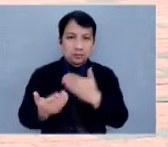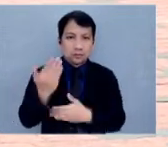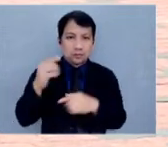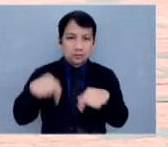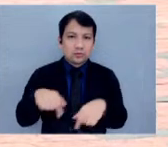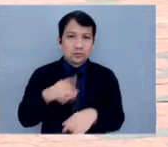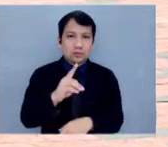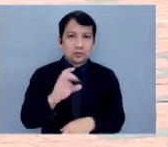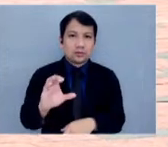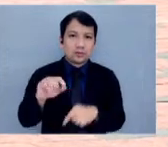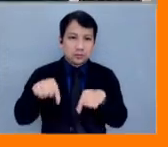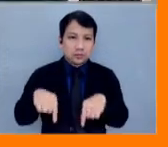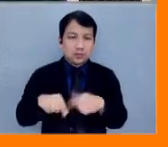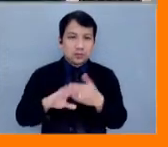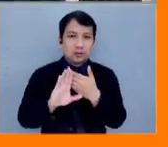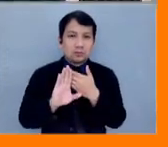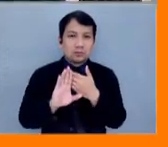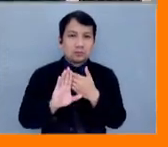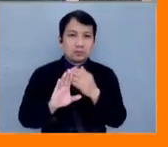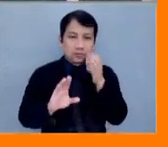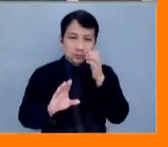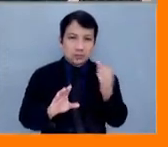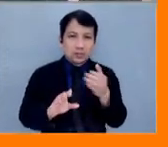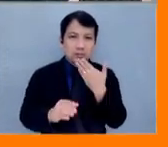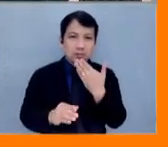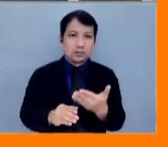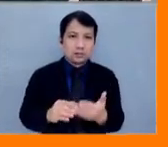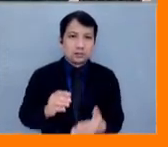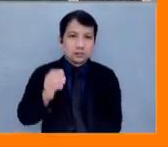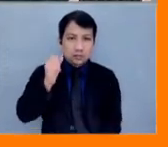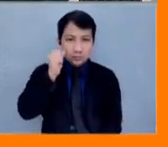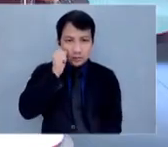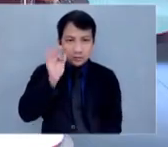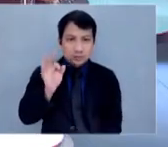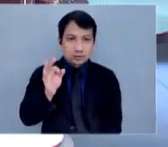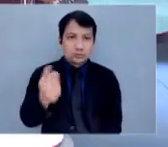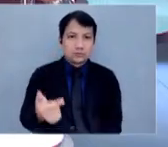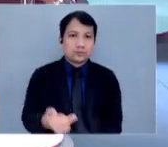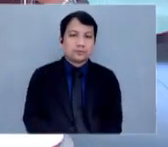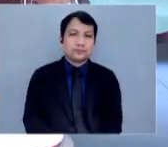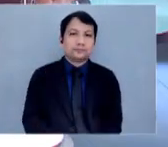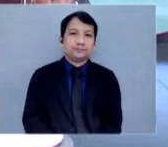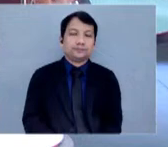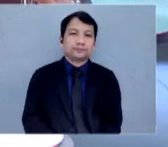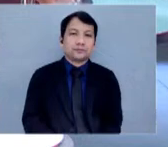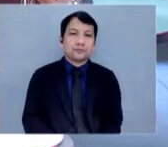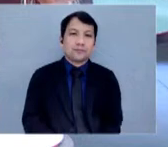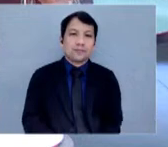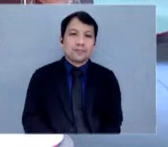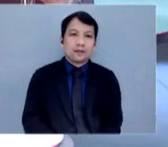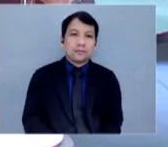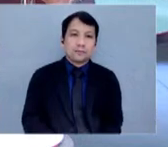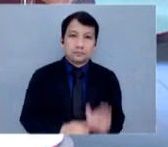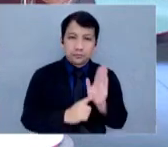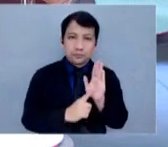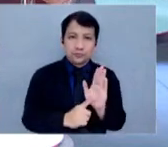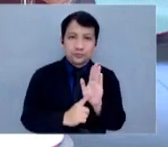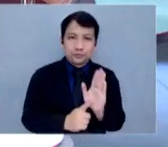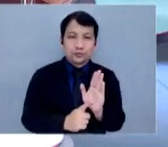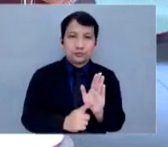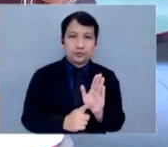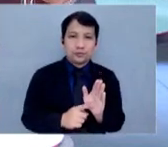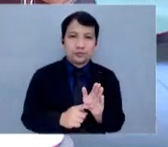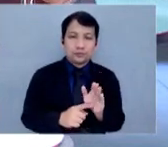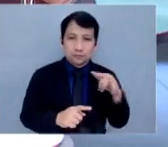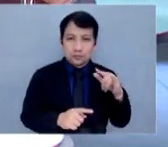D.C. Cheryl? Maraming salamat, Shaila Francisco. Napakitang gilas sa mga piloto ng Pilipinas